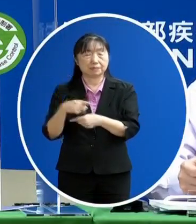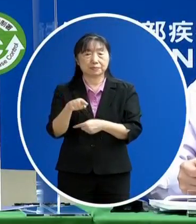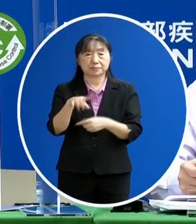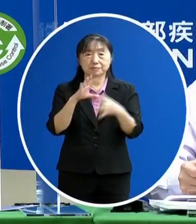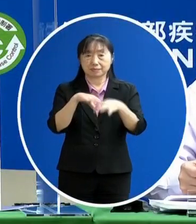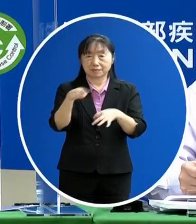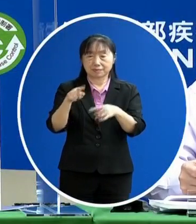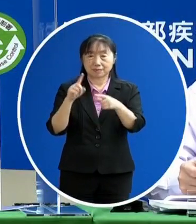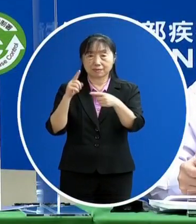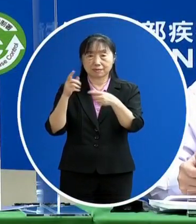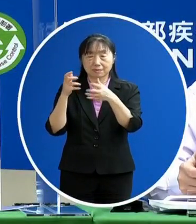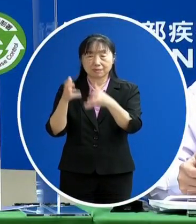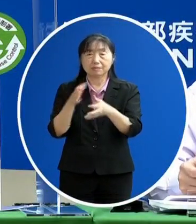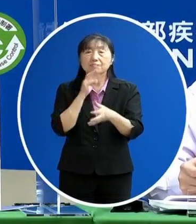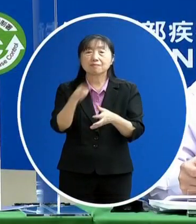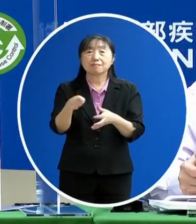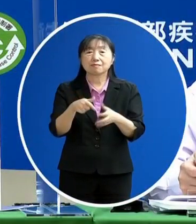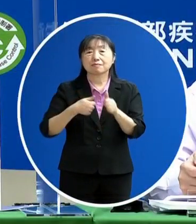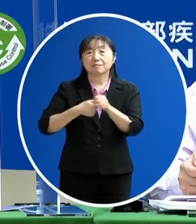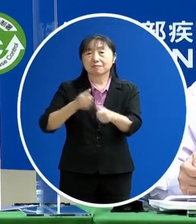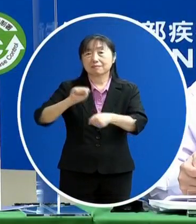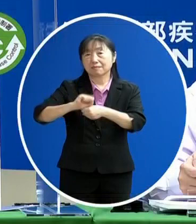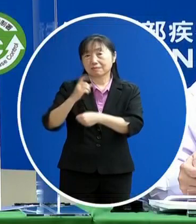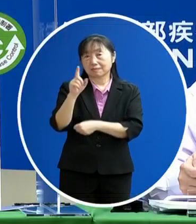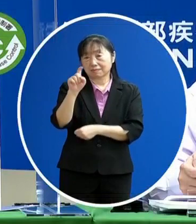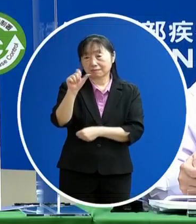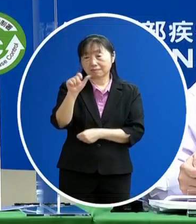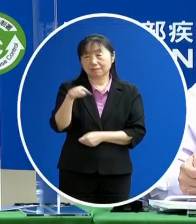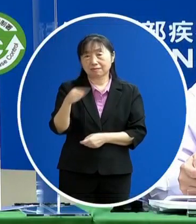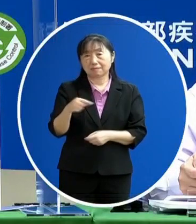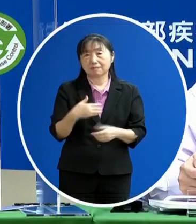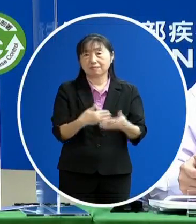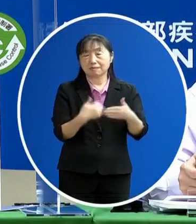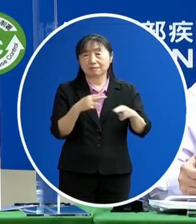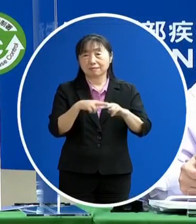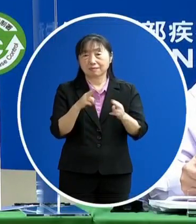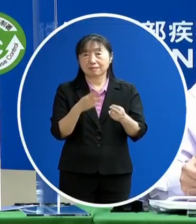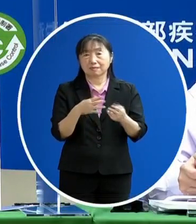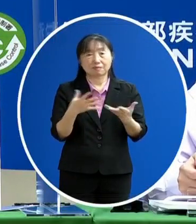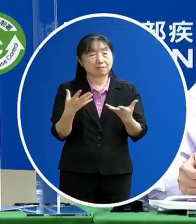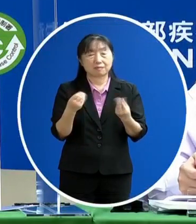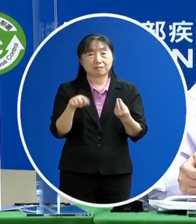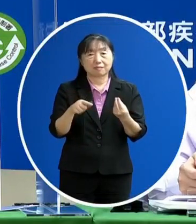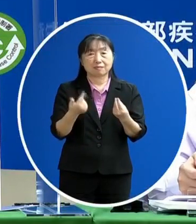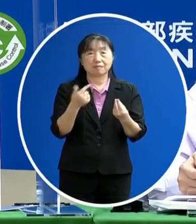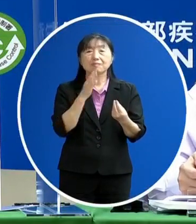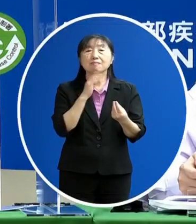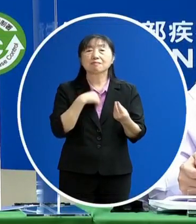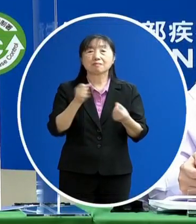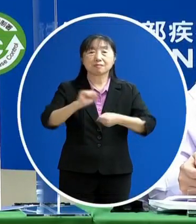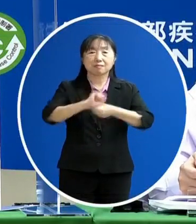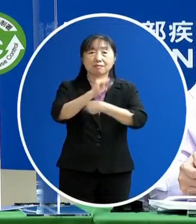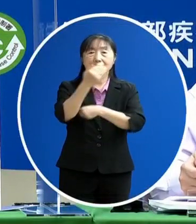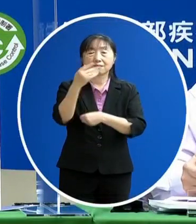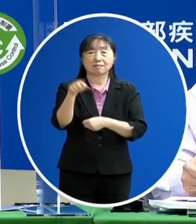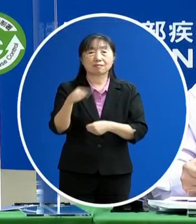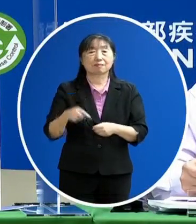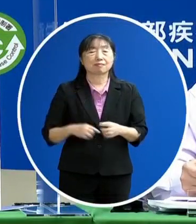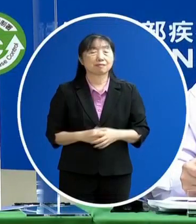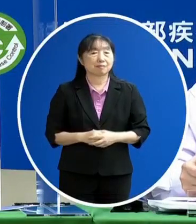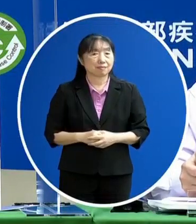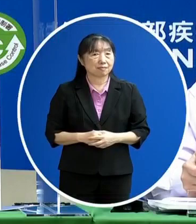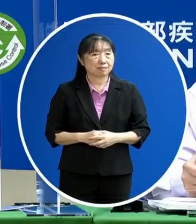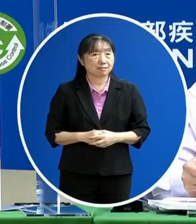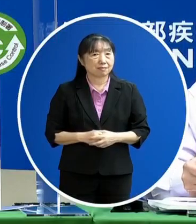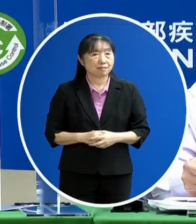公司要能够被我罚10天吧，好歹也要资本额有1600万呢、欸。哪有一家公司来